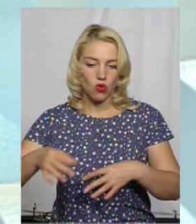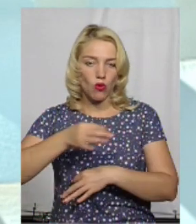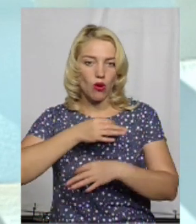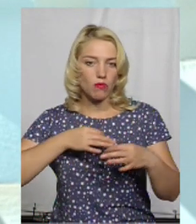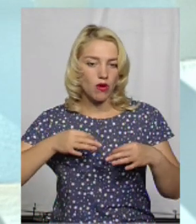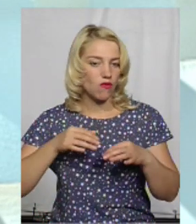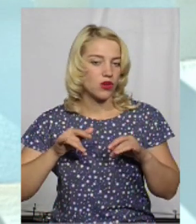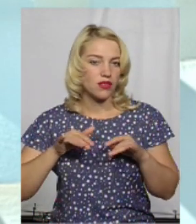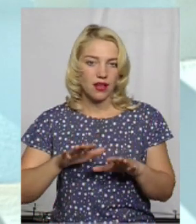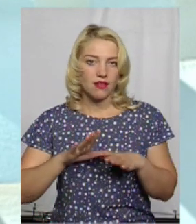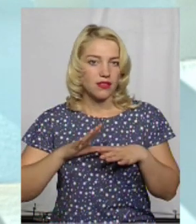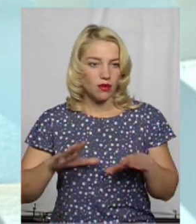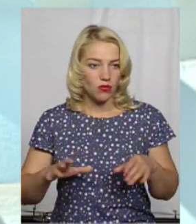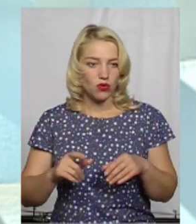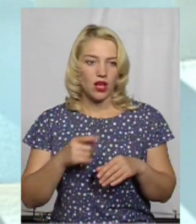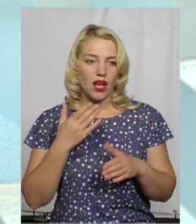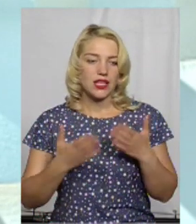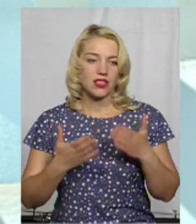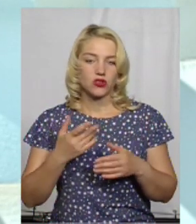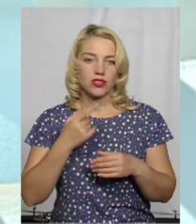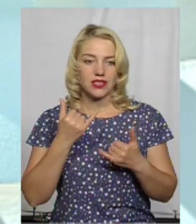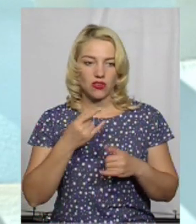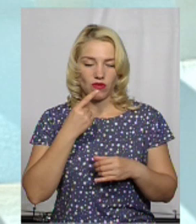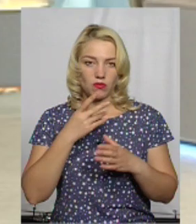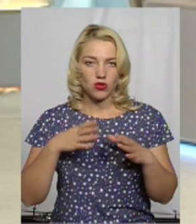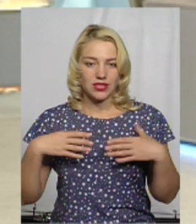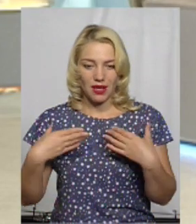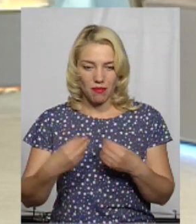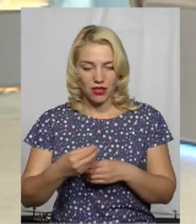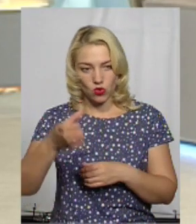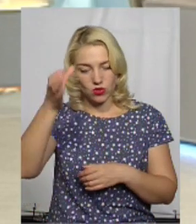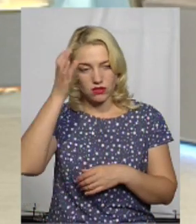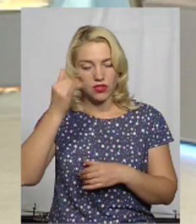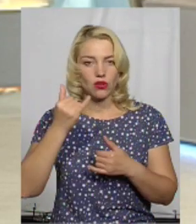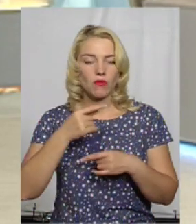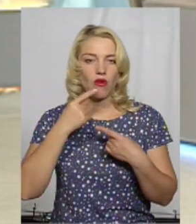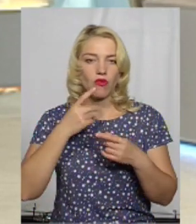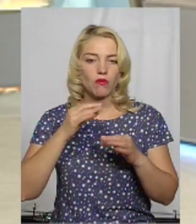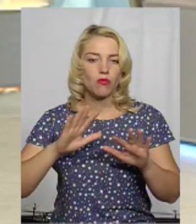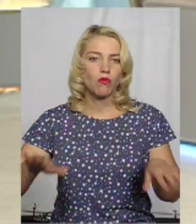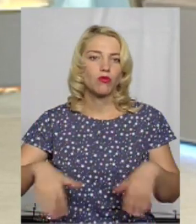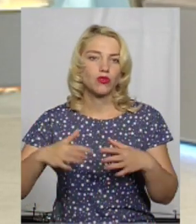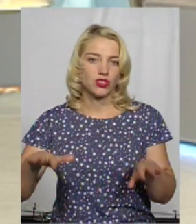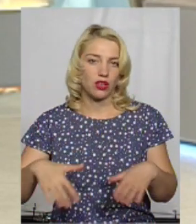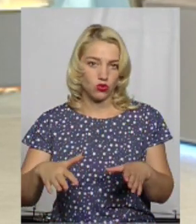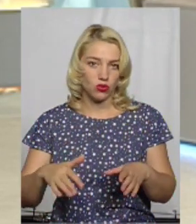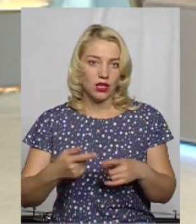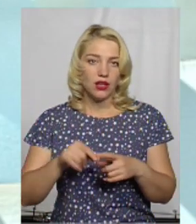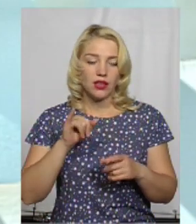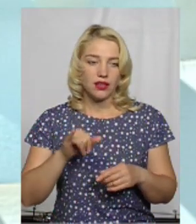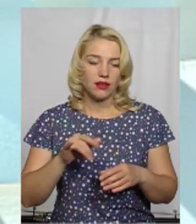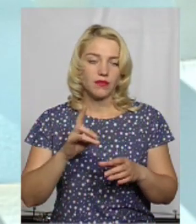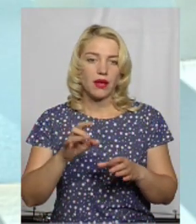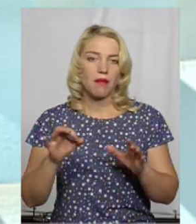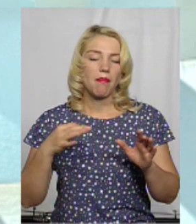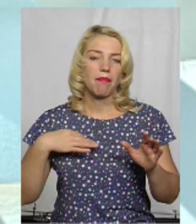не дійшла. Тому зараз, говорячи про сімейну освіту, ми говоримо про порожнечу, тобто про законодавчу таку білу